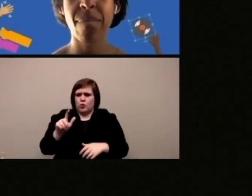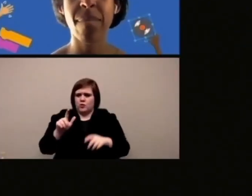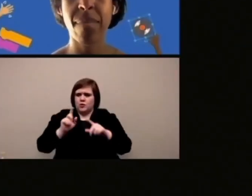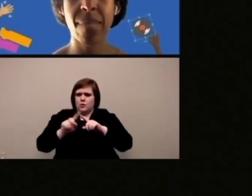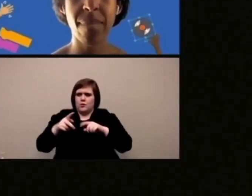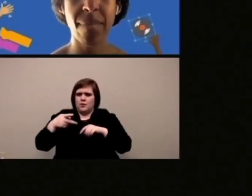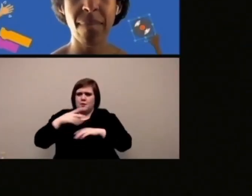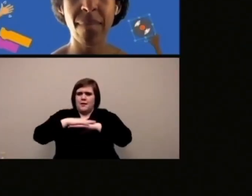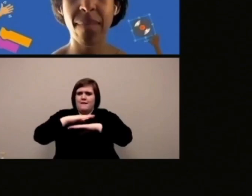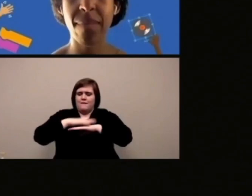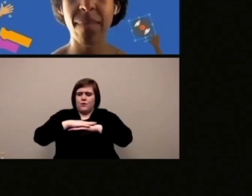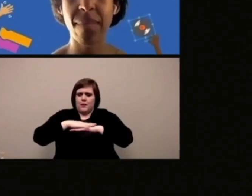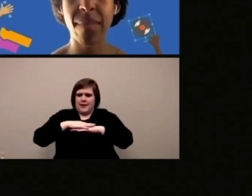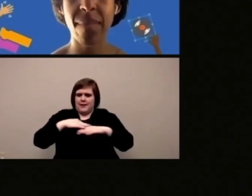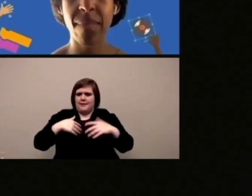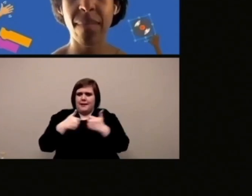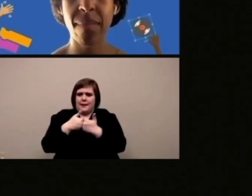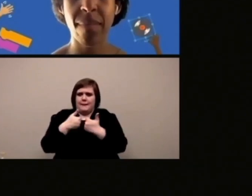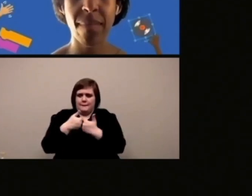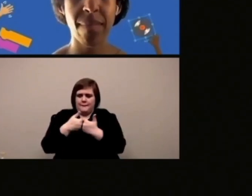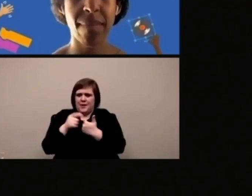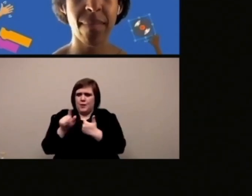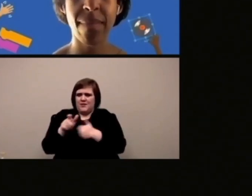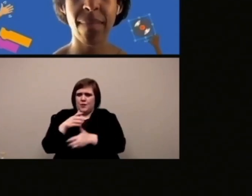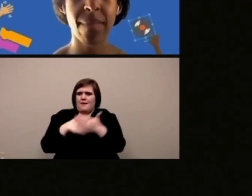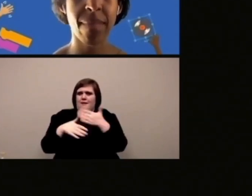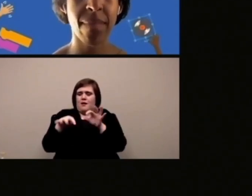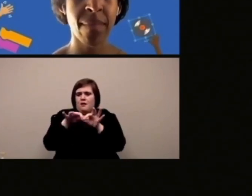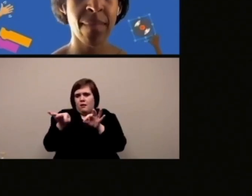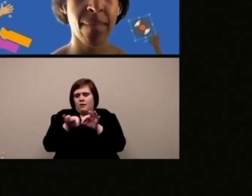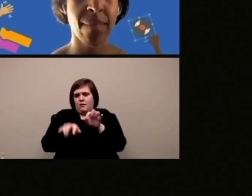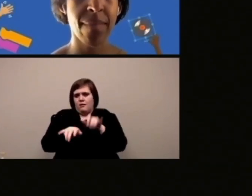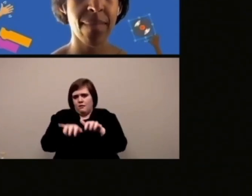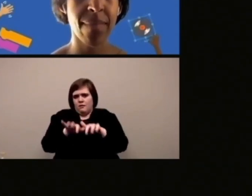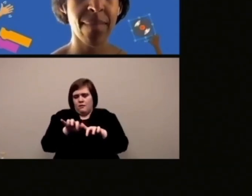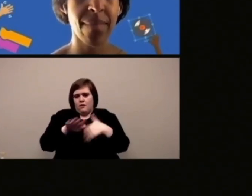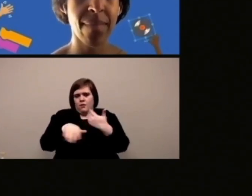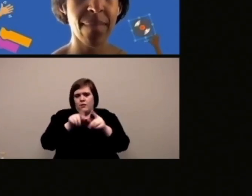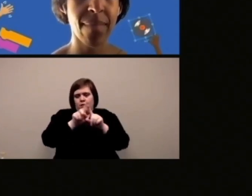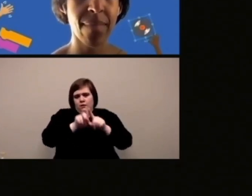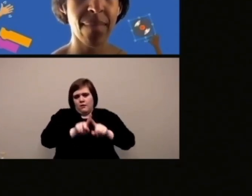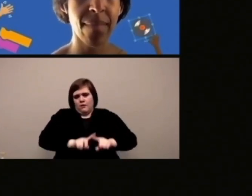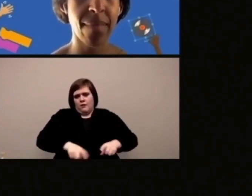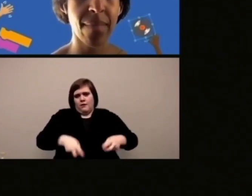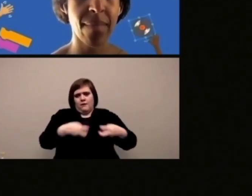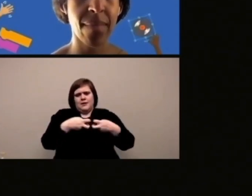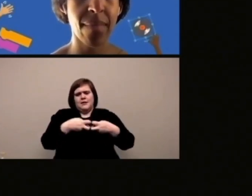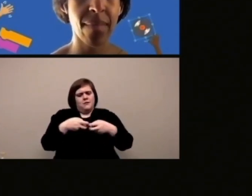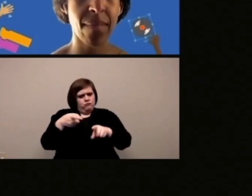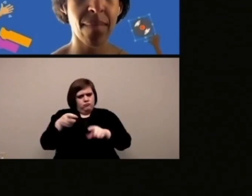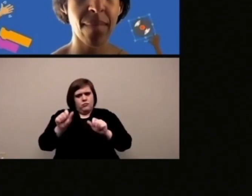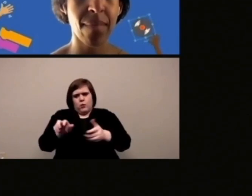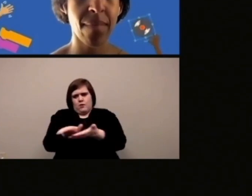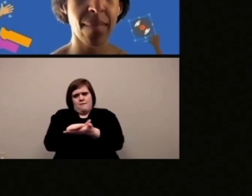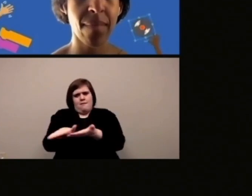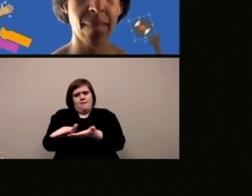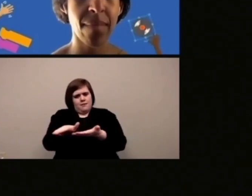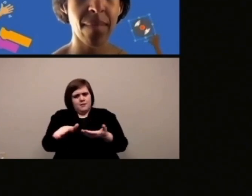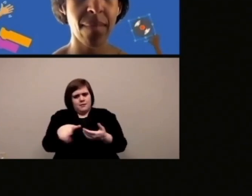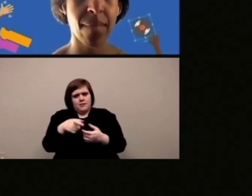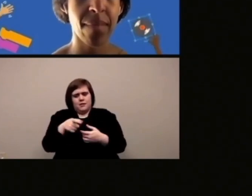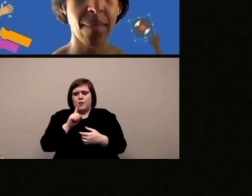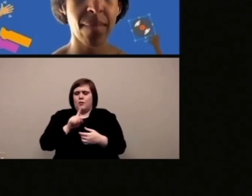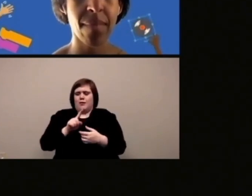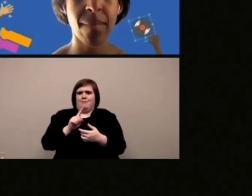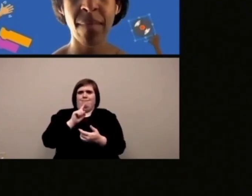かそう素晴らしいツールですねあのゲームを作るためにはすごく役に立つと